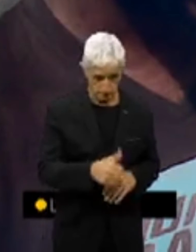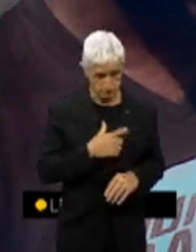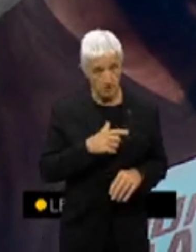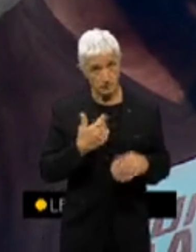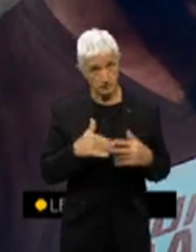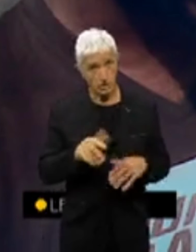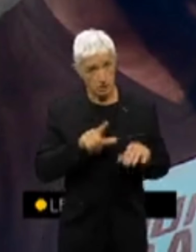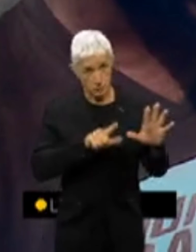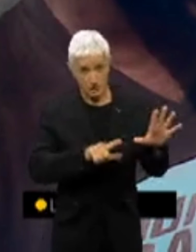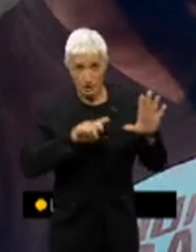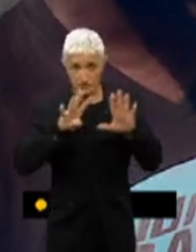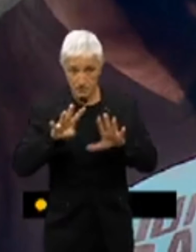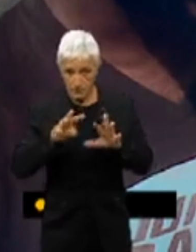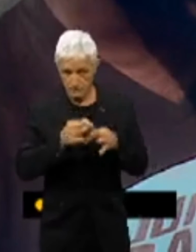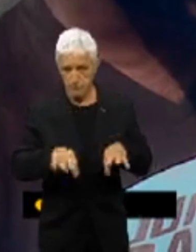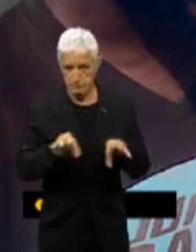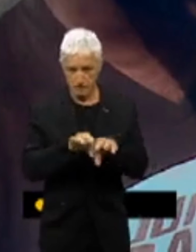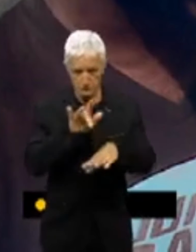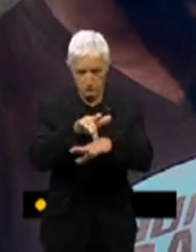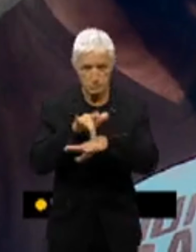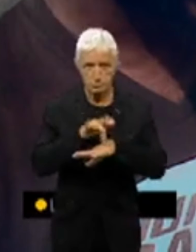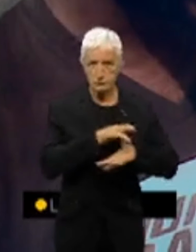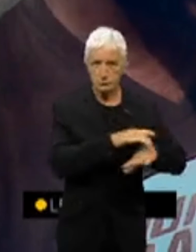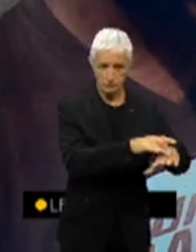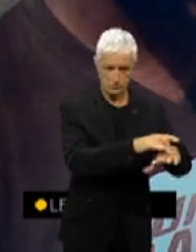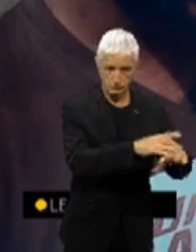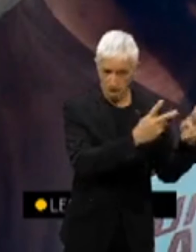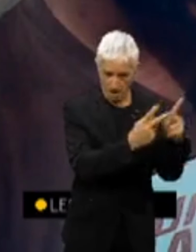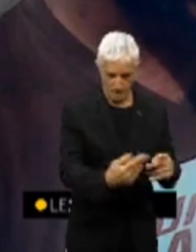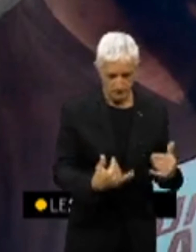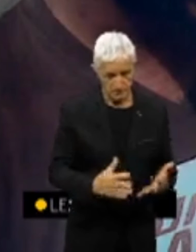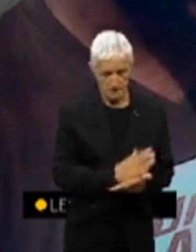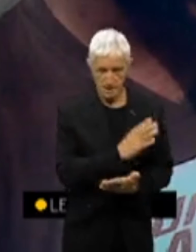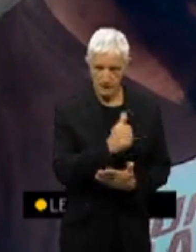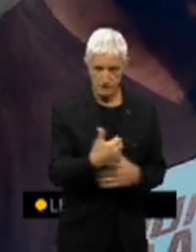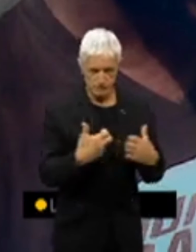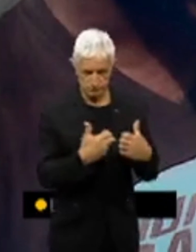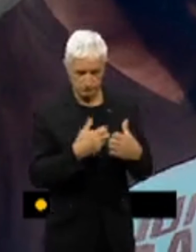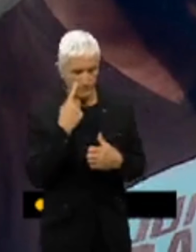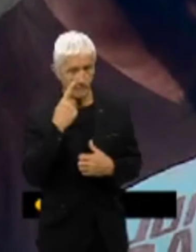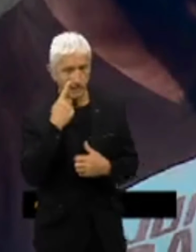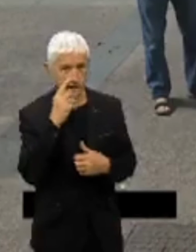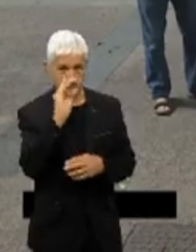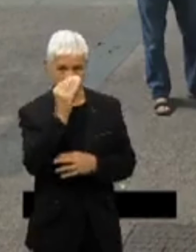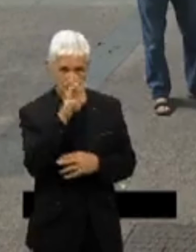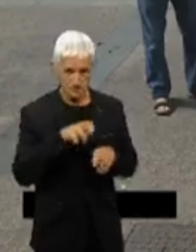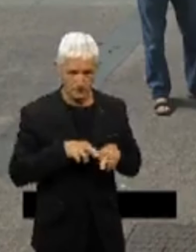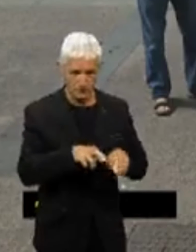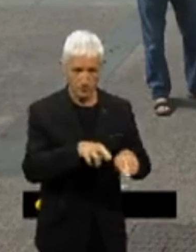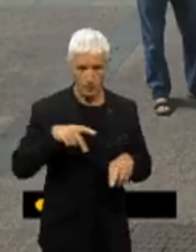au compteur. Objectif, tour du monde. Jean-Claude Toyer et Alexandre Appèche l'ont croisé dans la rue piétonne à Saint-Denis.